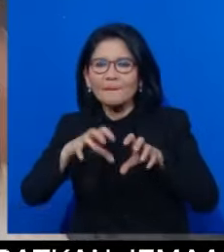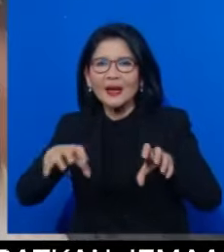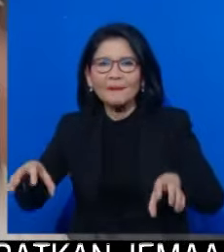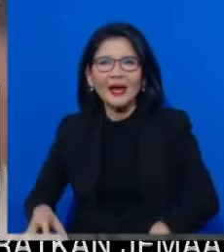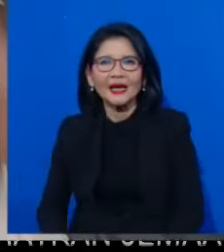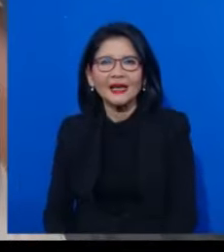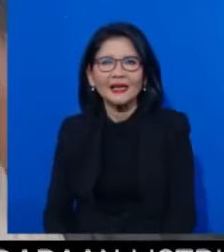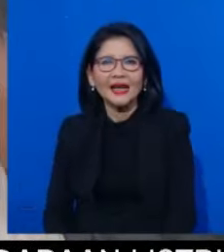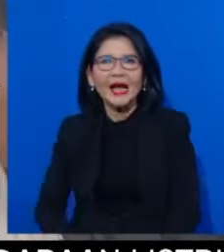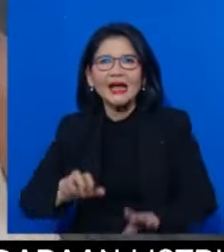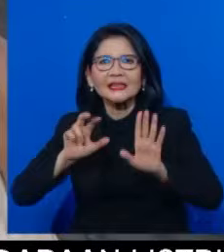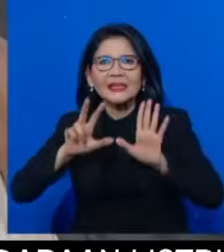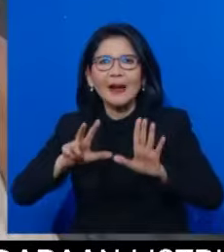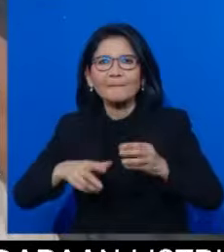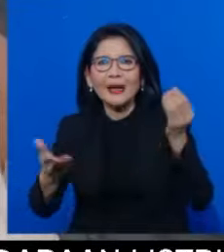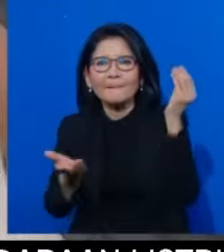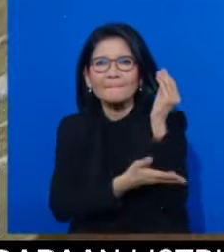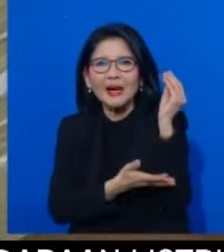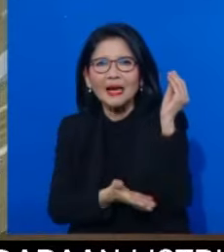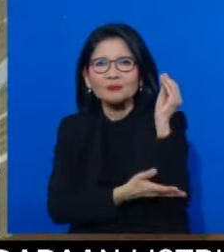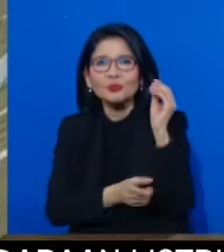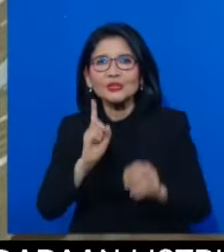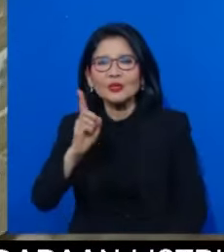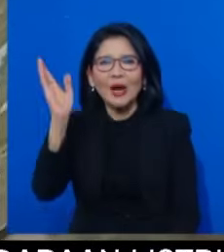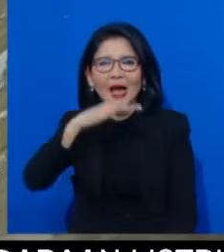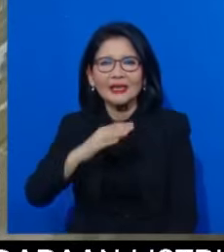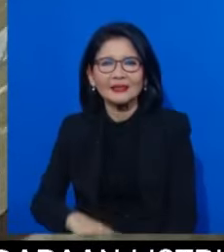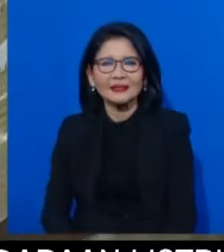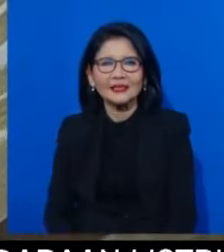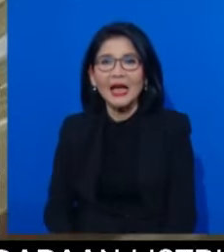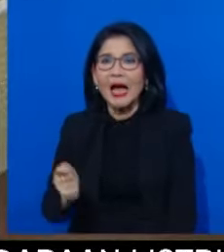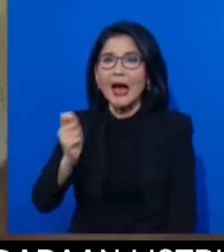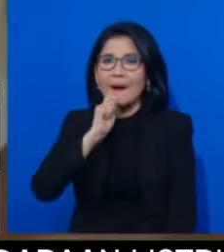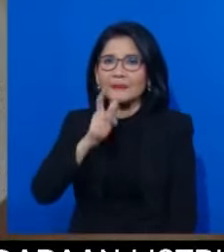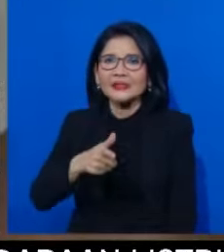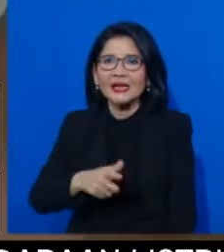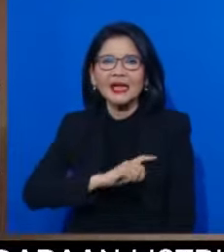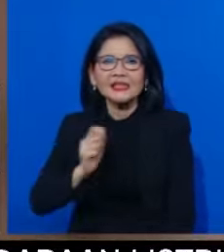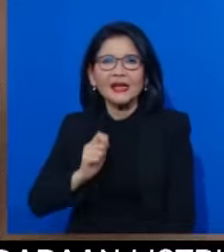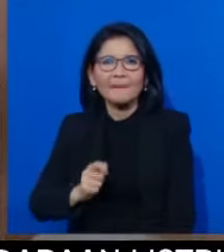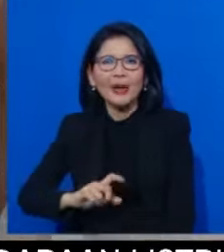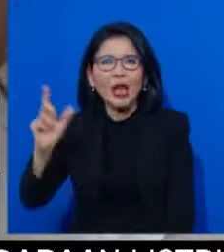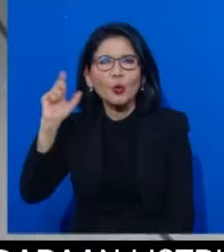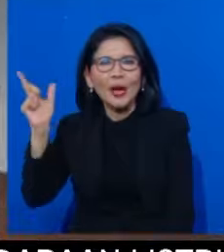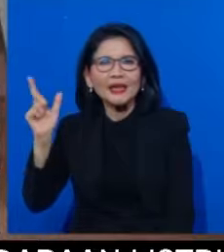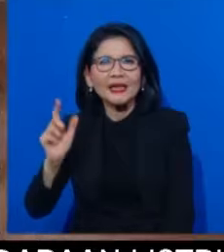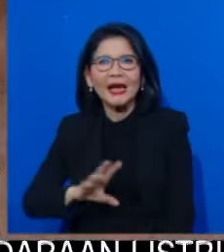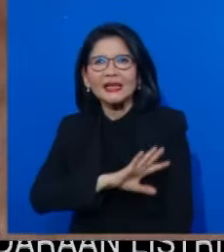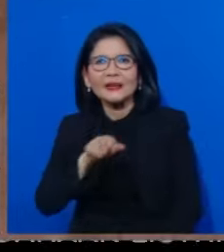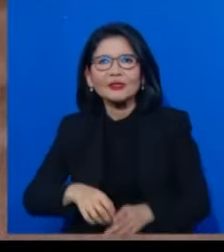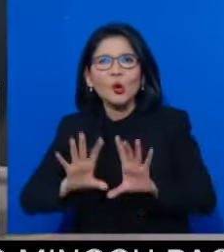yang menghabiskan 8 batang bambu per hari. Adapun pesanan telah sampai ke pasar mancanegara termasuk